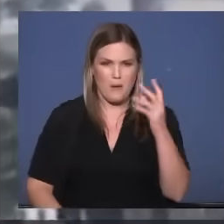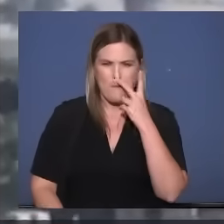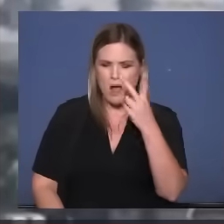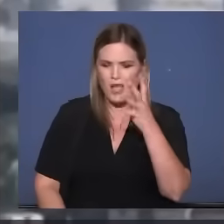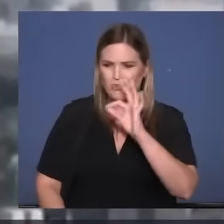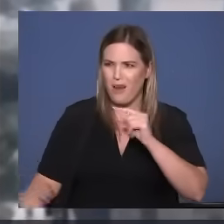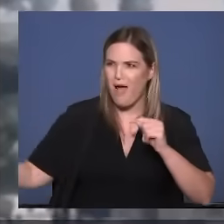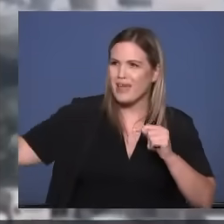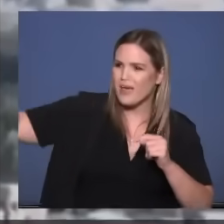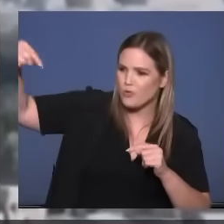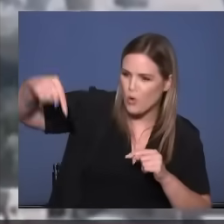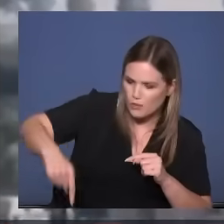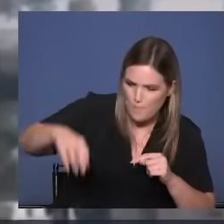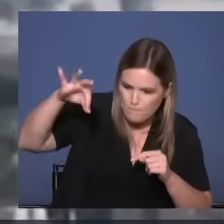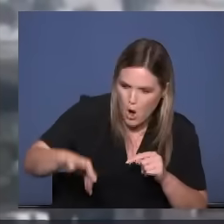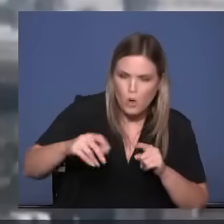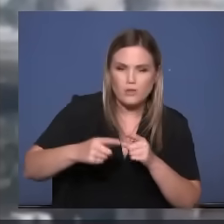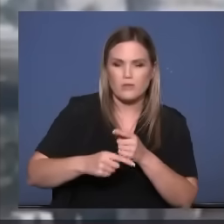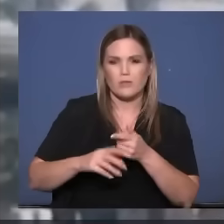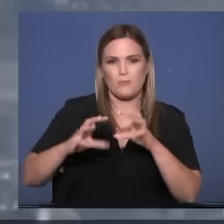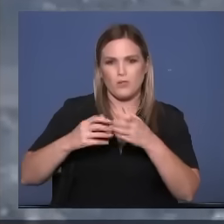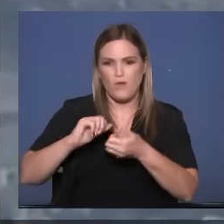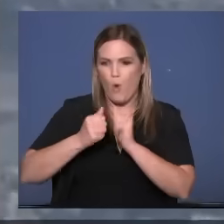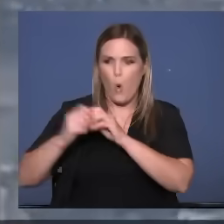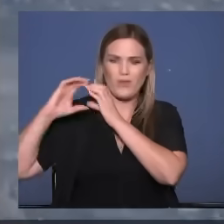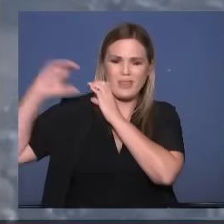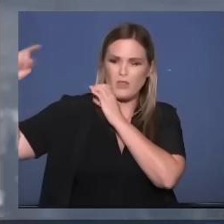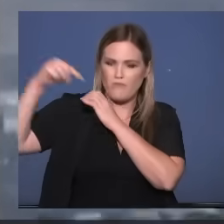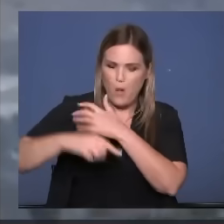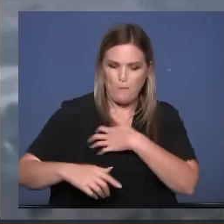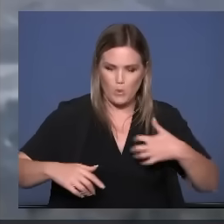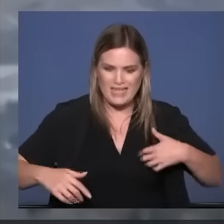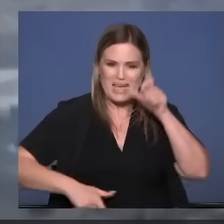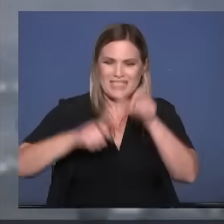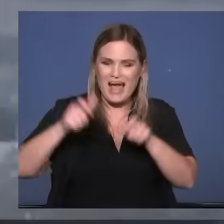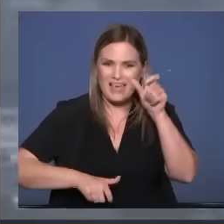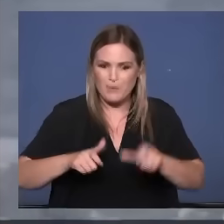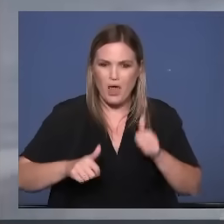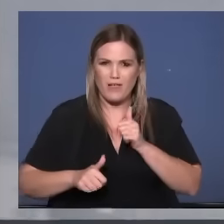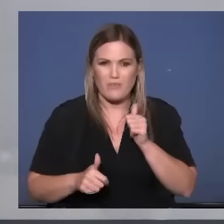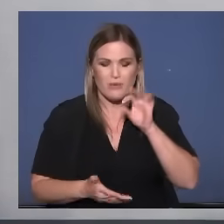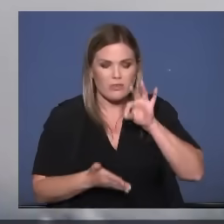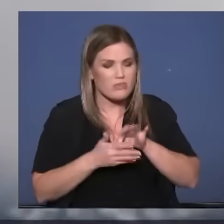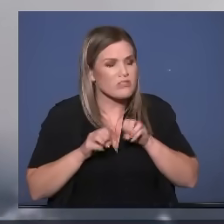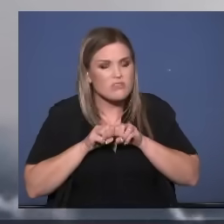ביישוב או של טיל נט שנורא לעבר רכב פוצי אזרחים וחיילים נפוץ מאז התחילה